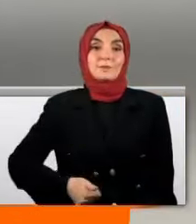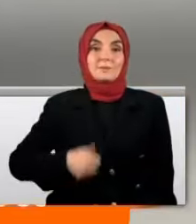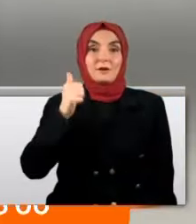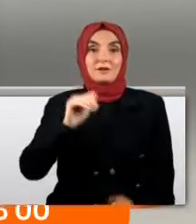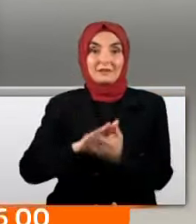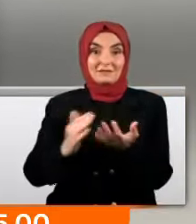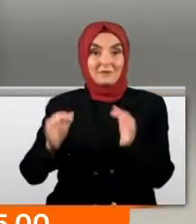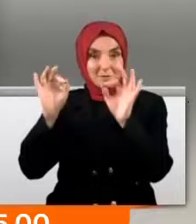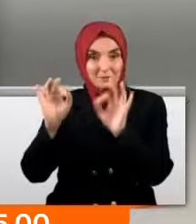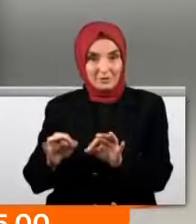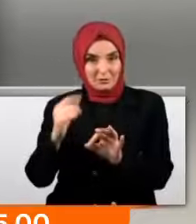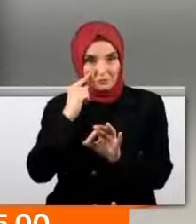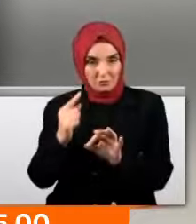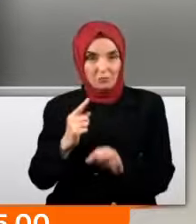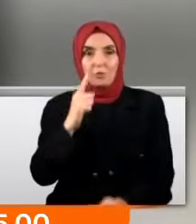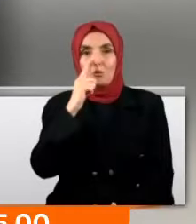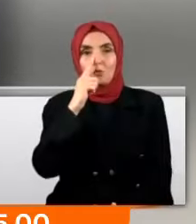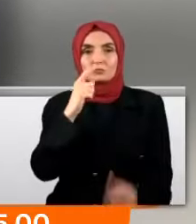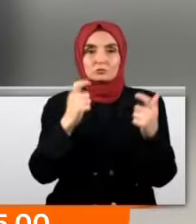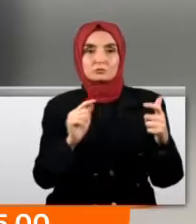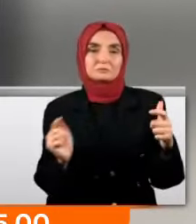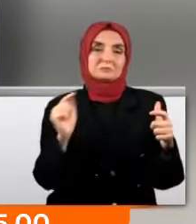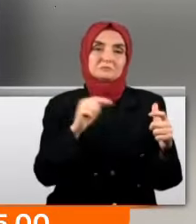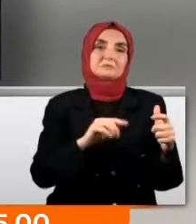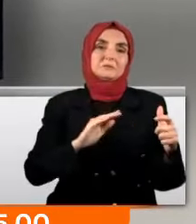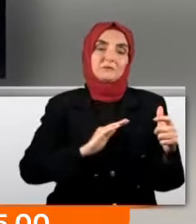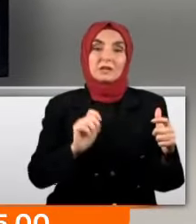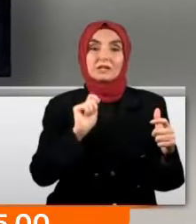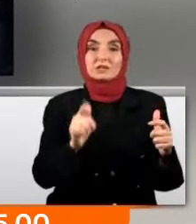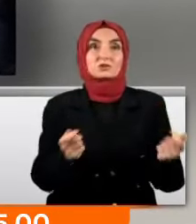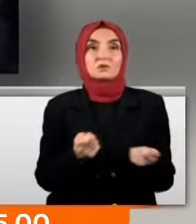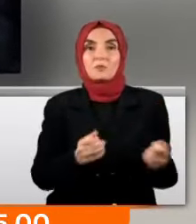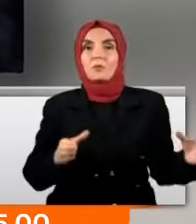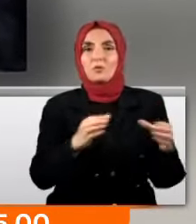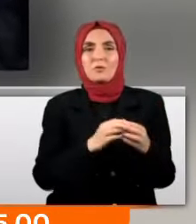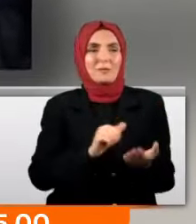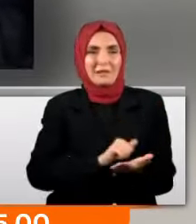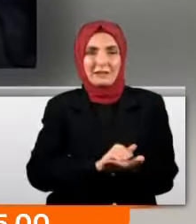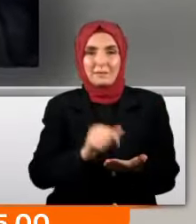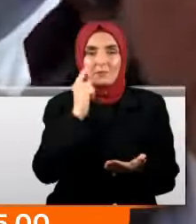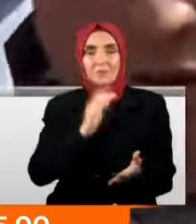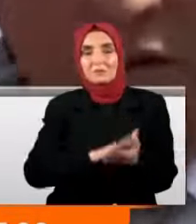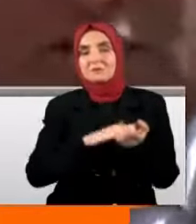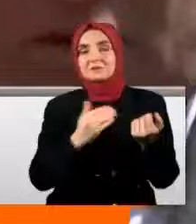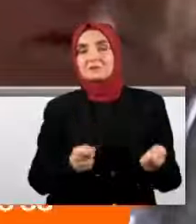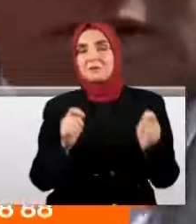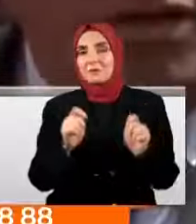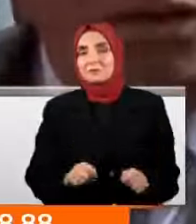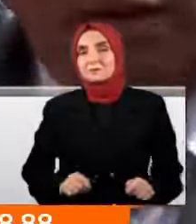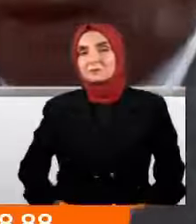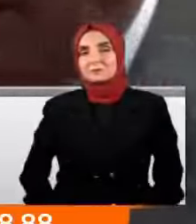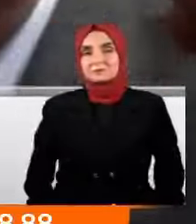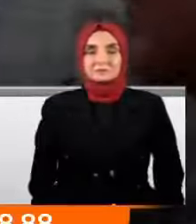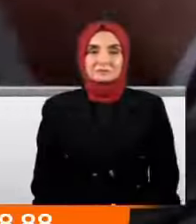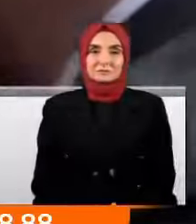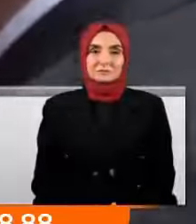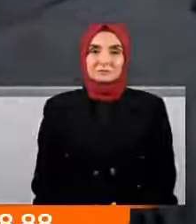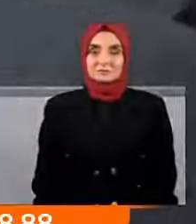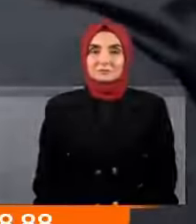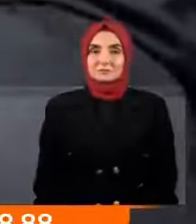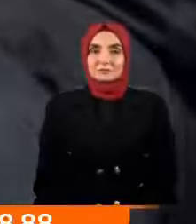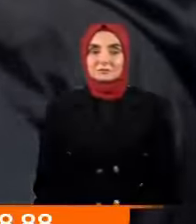istifa depremi Gölcük'e de sıçradı. Gölcük İlçe Teşkilatı toplu halde istifa etti. Hoş geldiniz Sayın Genel Başkanım.